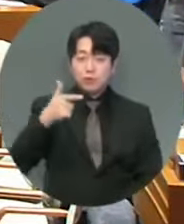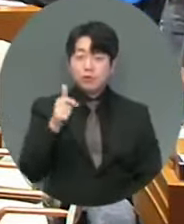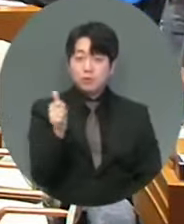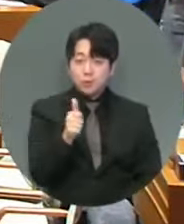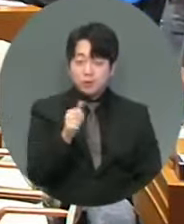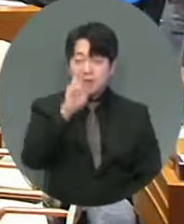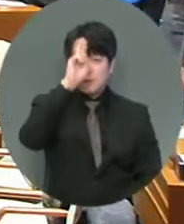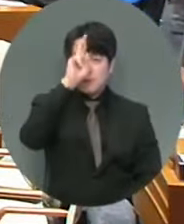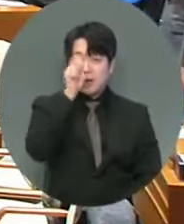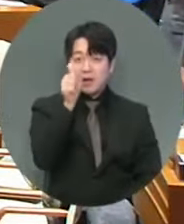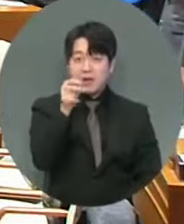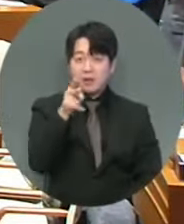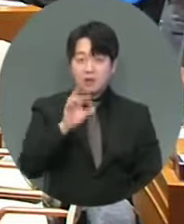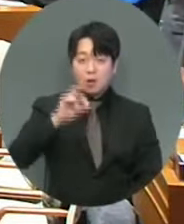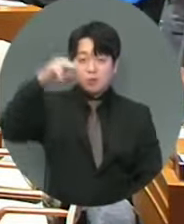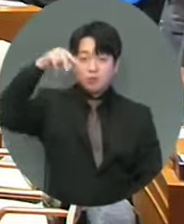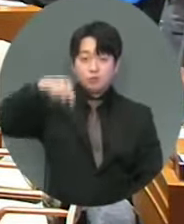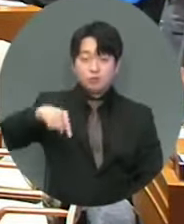박형수 의원,